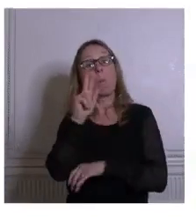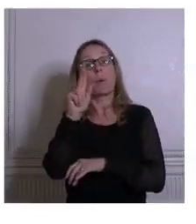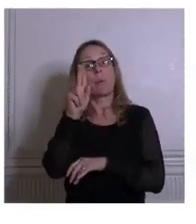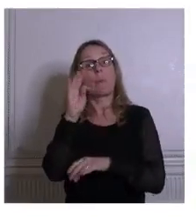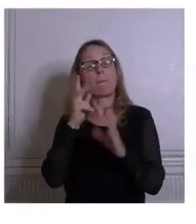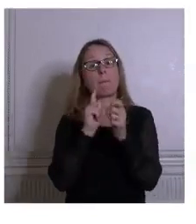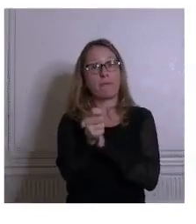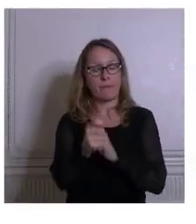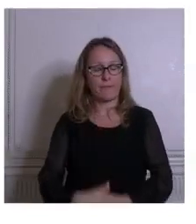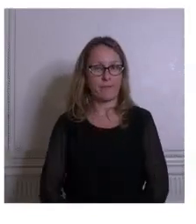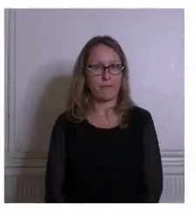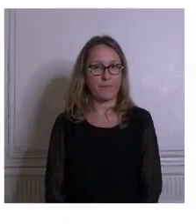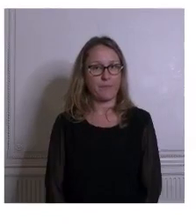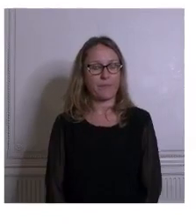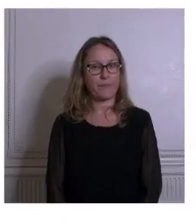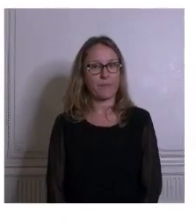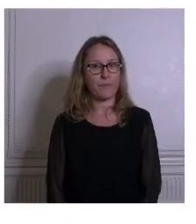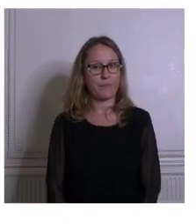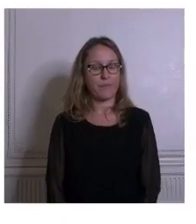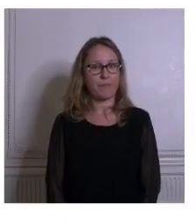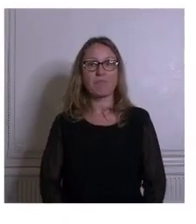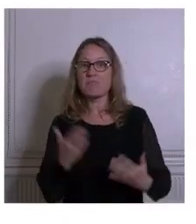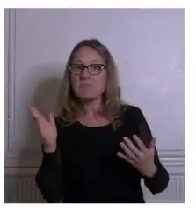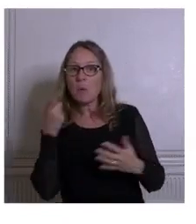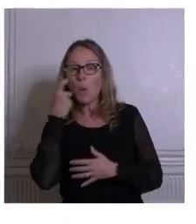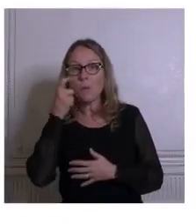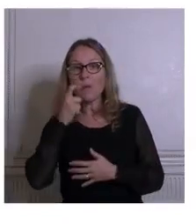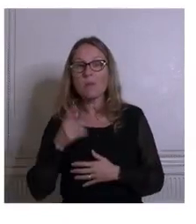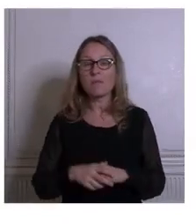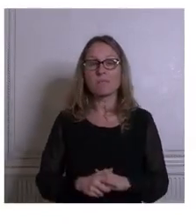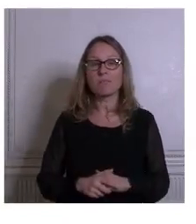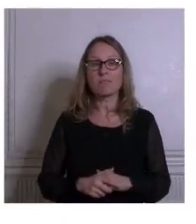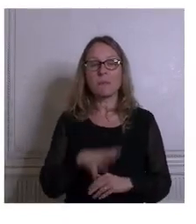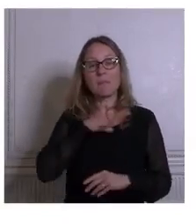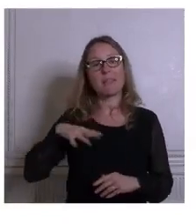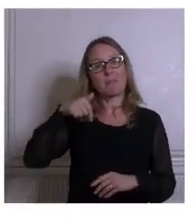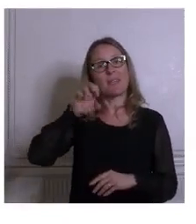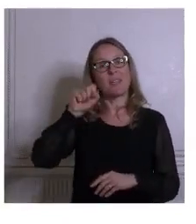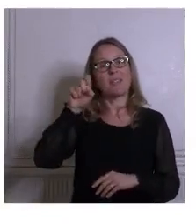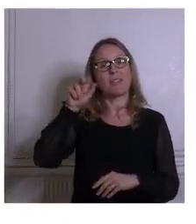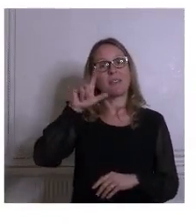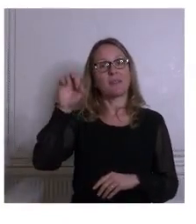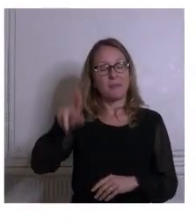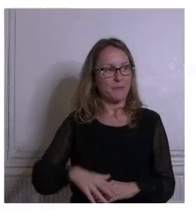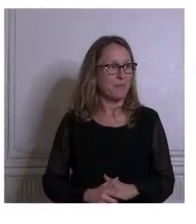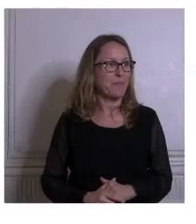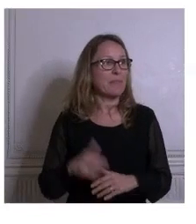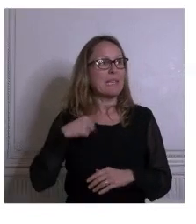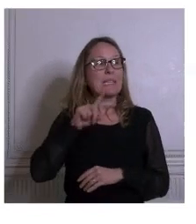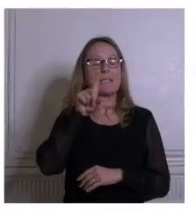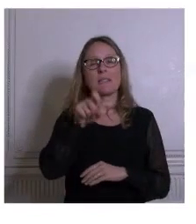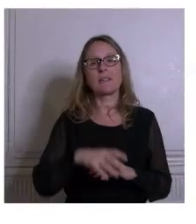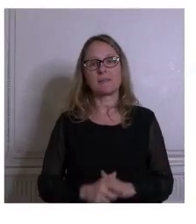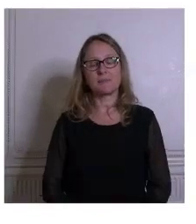associations, citoyens, syndicats, groupements politiques qui, depuis des décennies, demandent effectivement avec insistance cette ouverture, cette remise